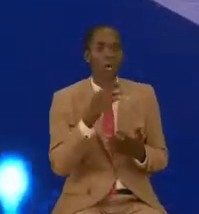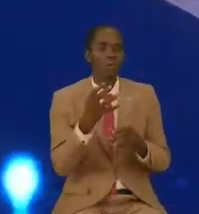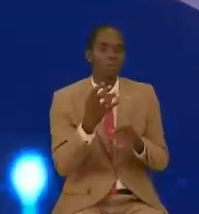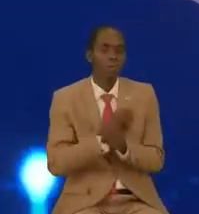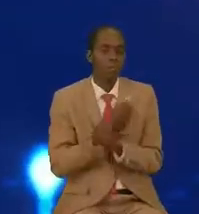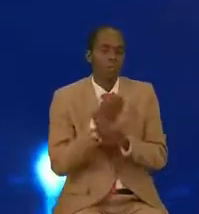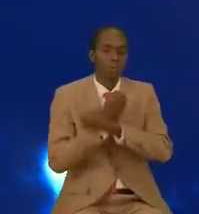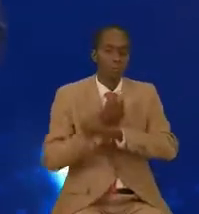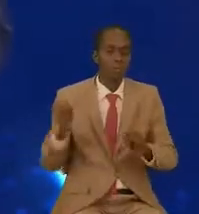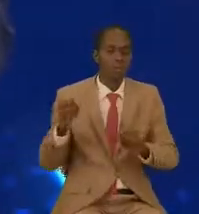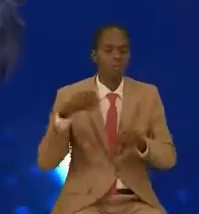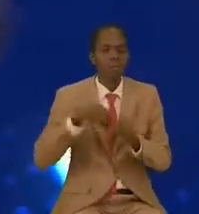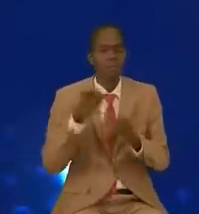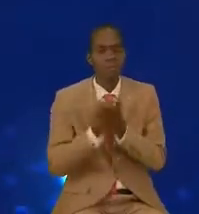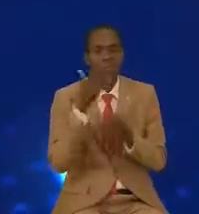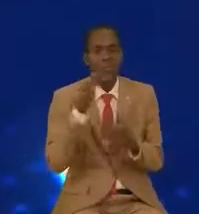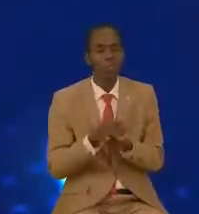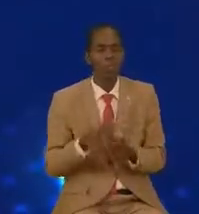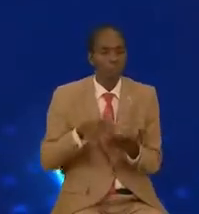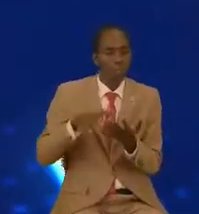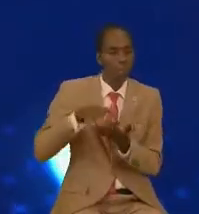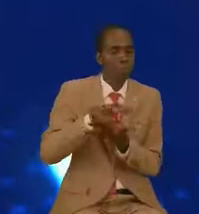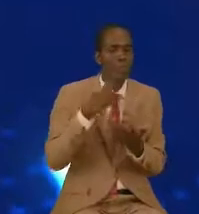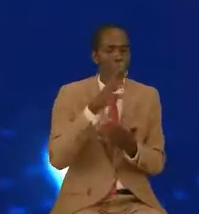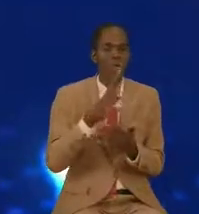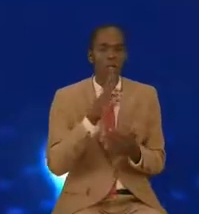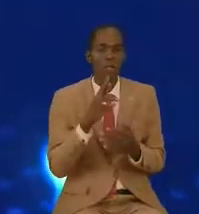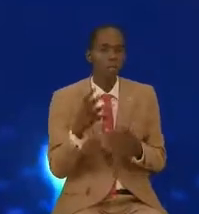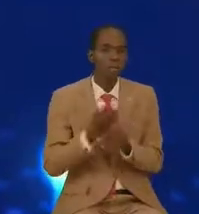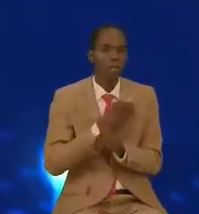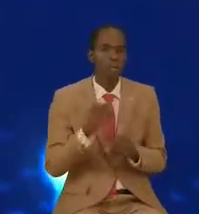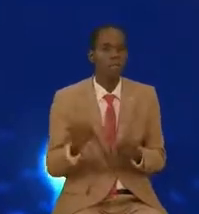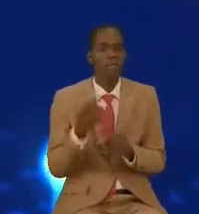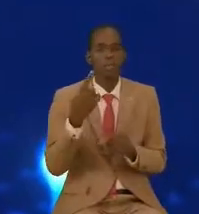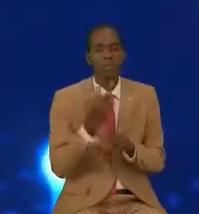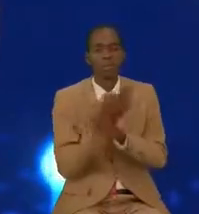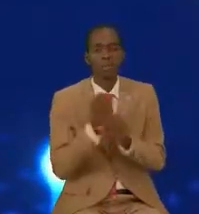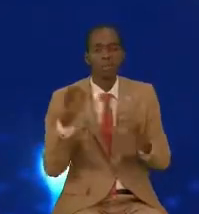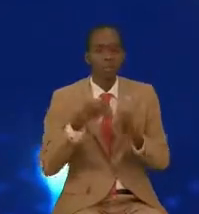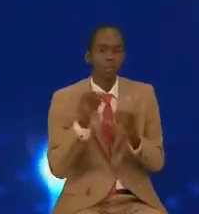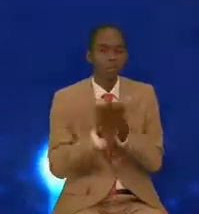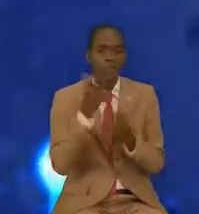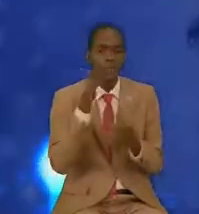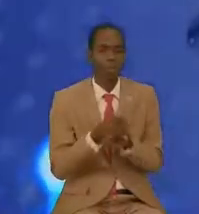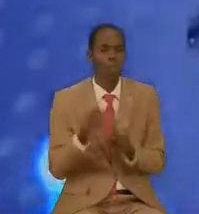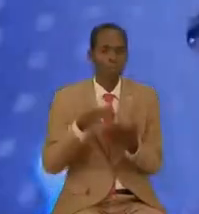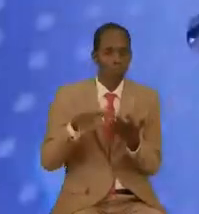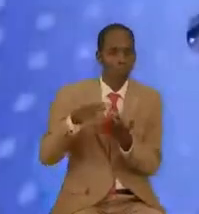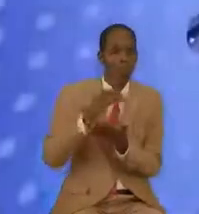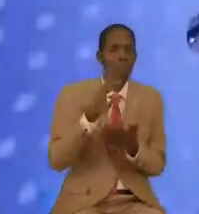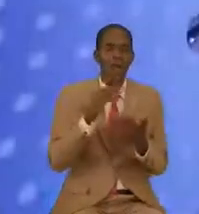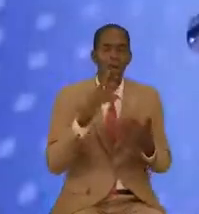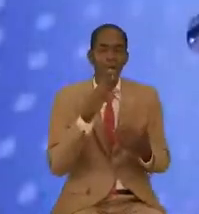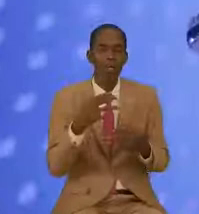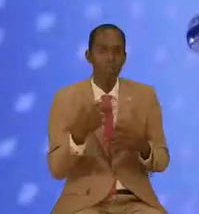Ceux qui se sont réfugiés dans cette promesse, ceux qui ont leur rédemption de cette promesse, ceux qui ont